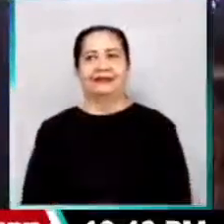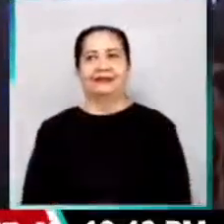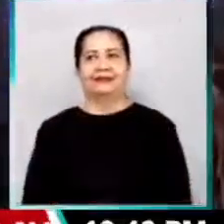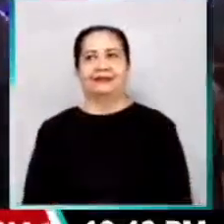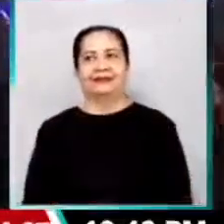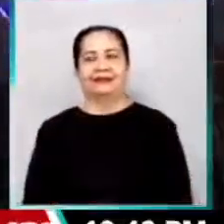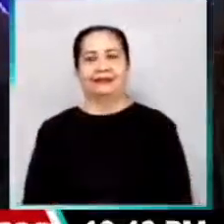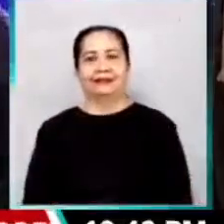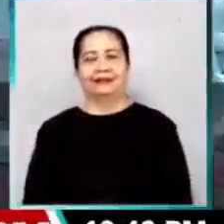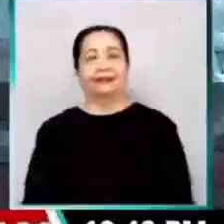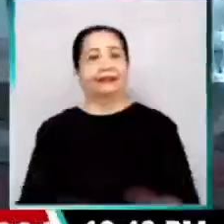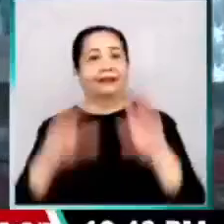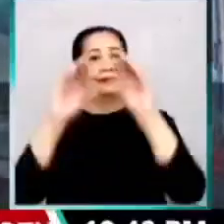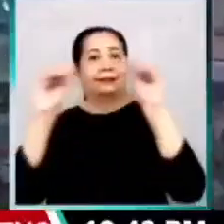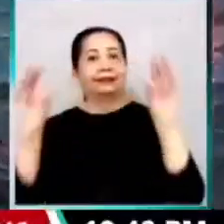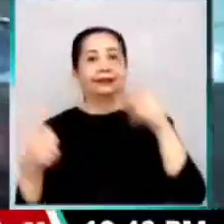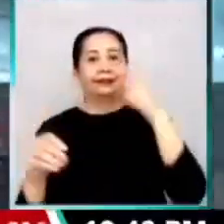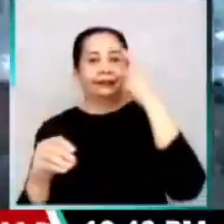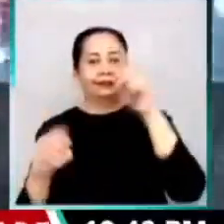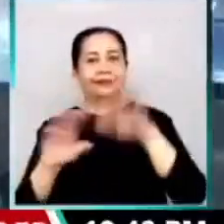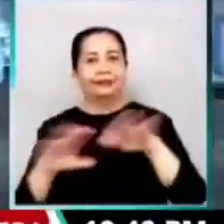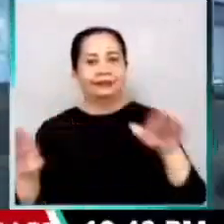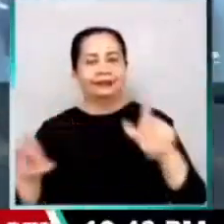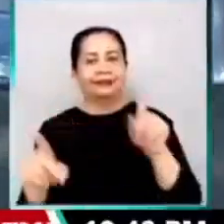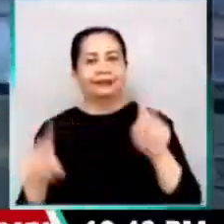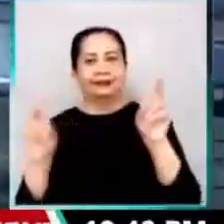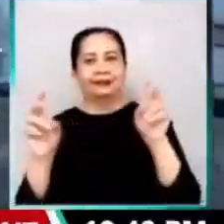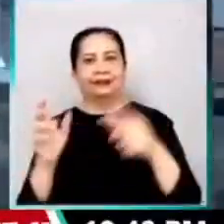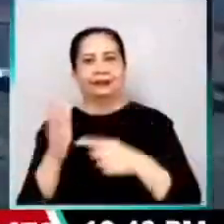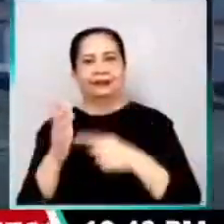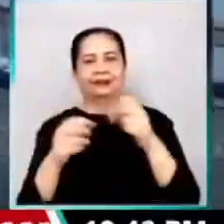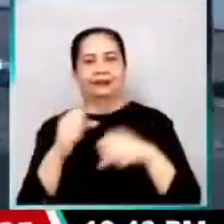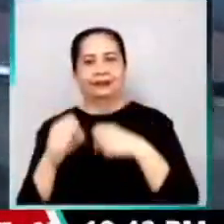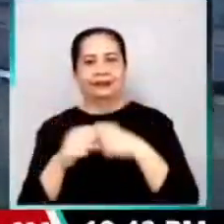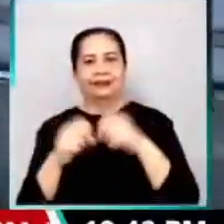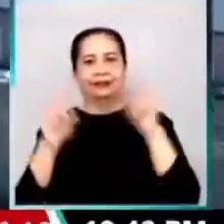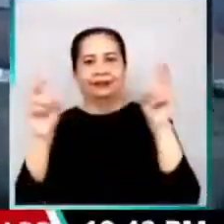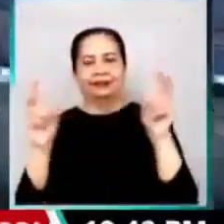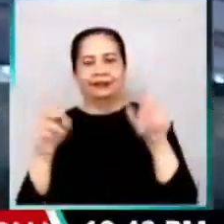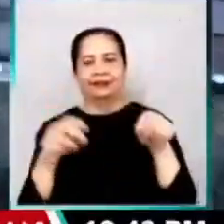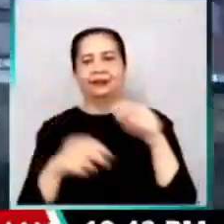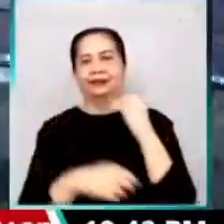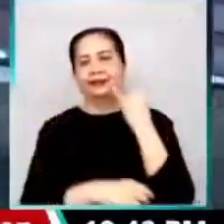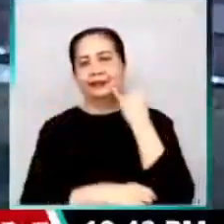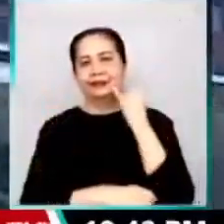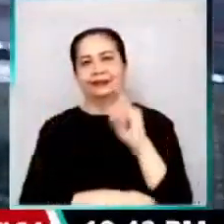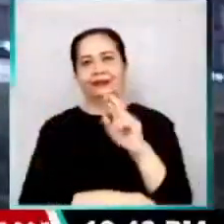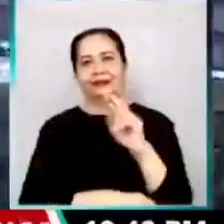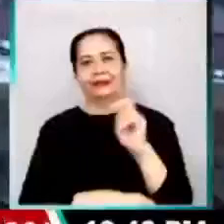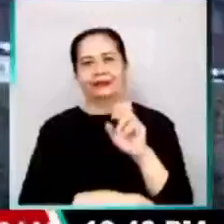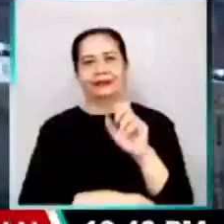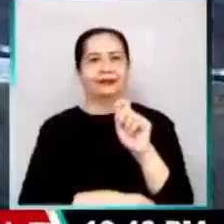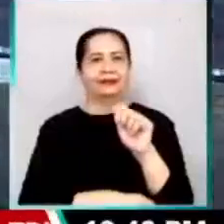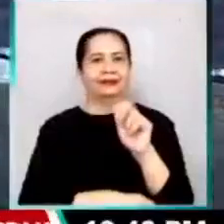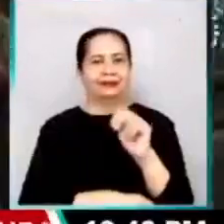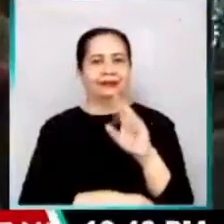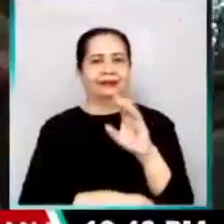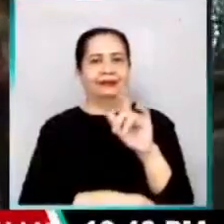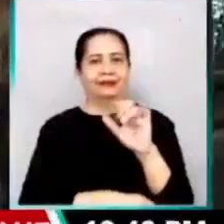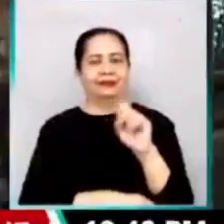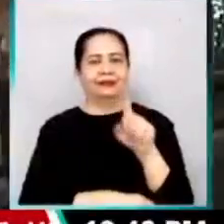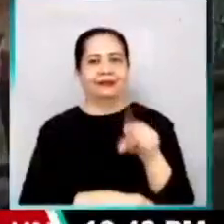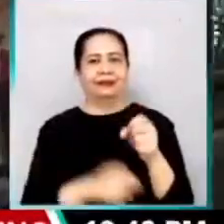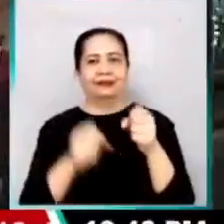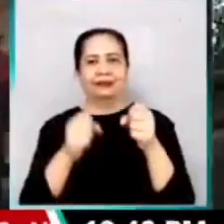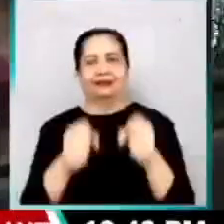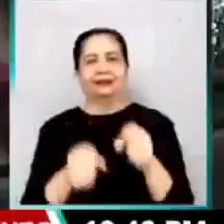Christmas for the Kids. Ito raw ang tema ngayong taon ng mga dekorasyon ni Irene Tancelis sa kanilang lugar sa Merced Street, Barangay